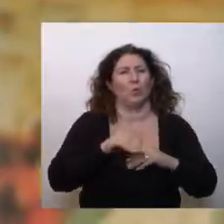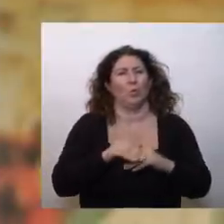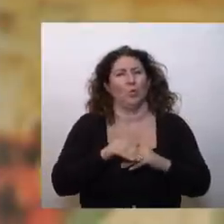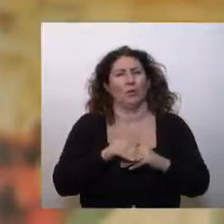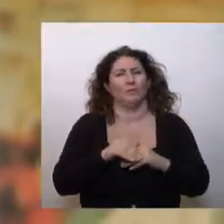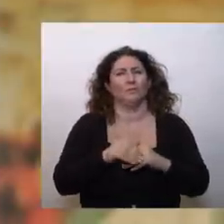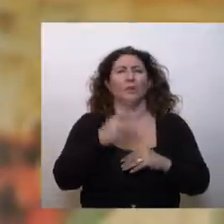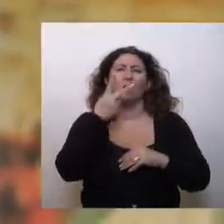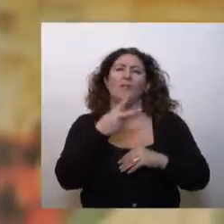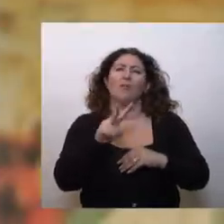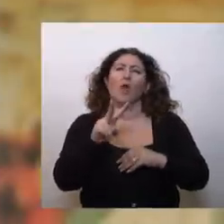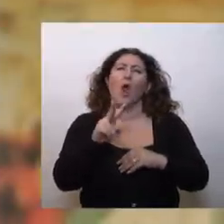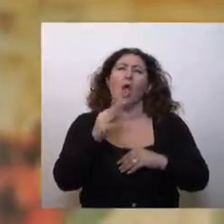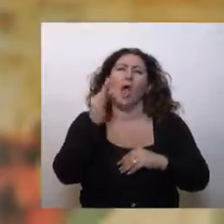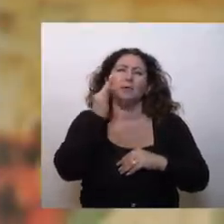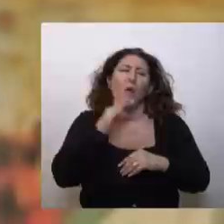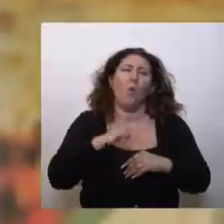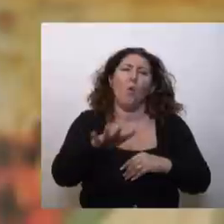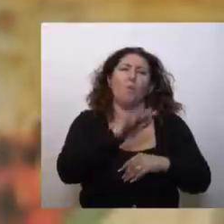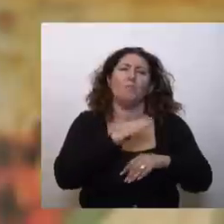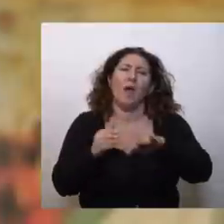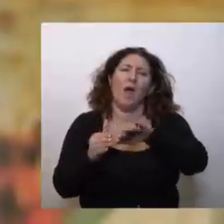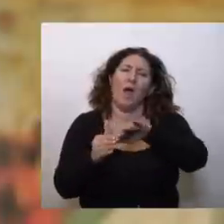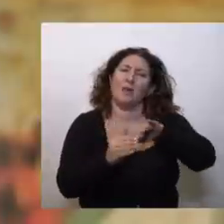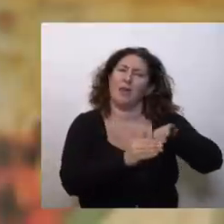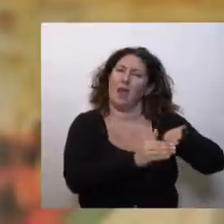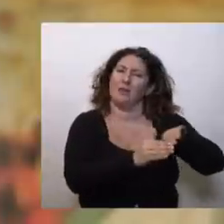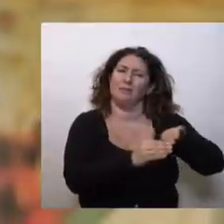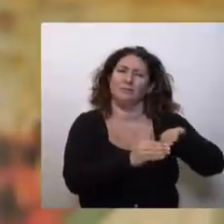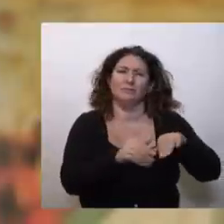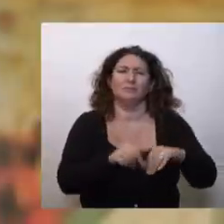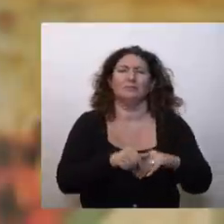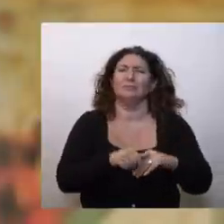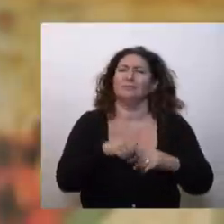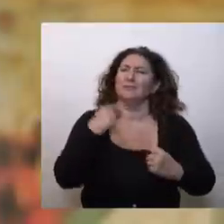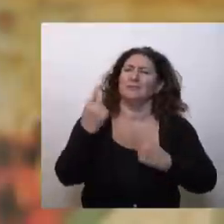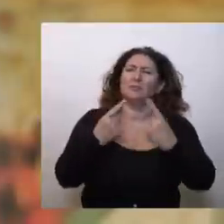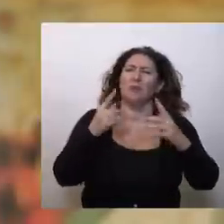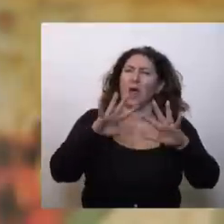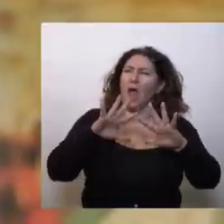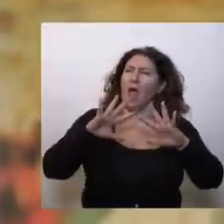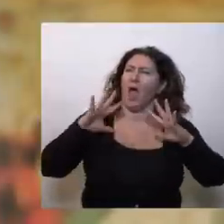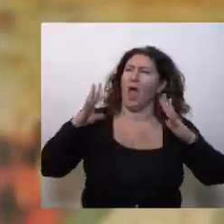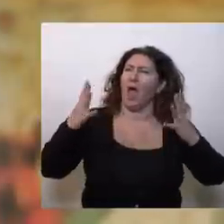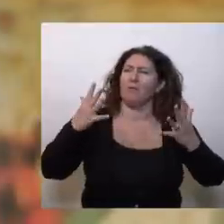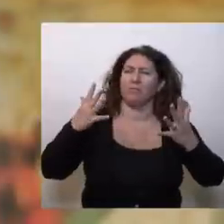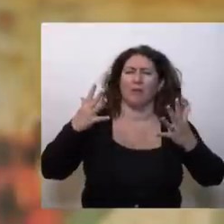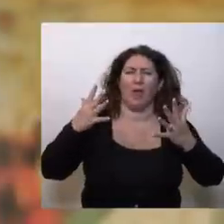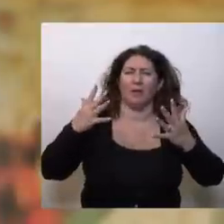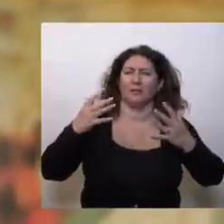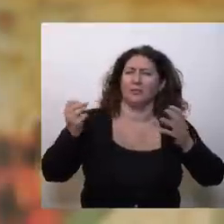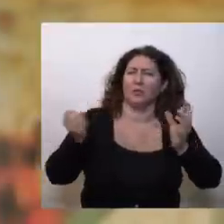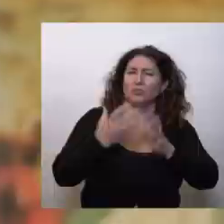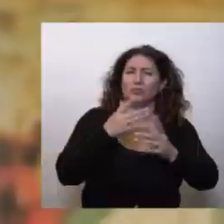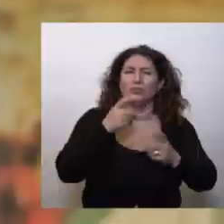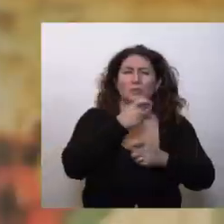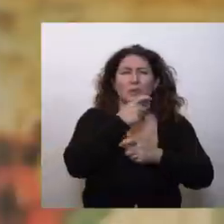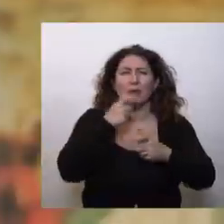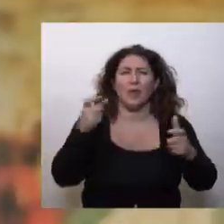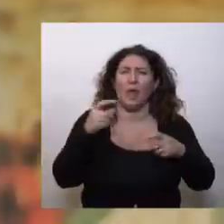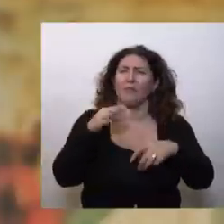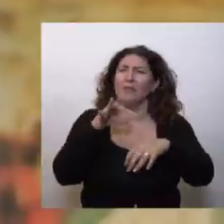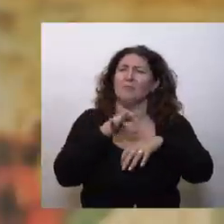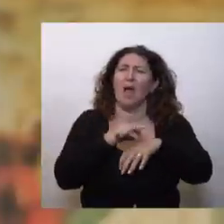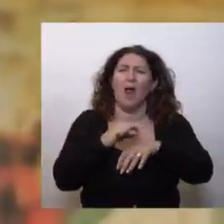violenza umana, oltre i disastri ambientali e le malattie. Saremo